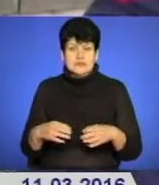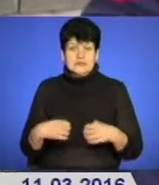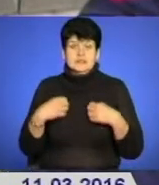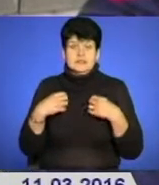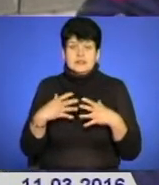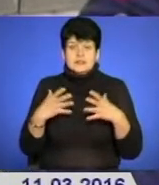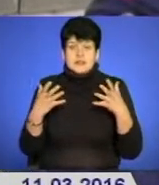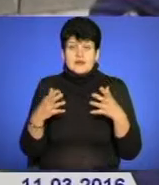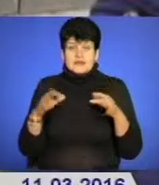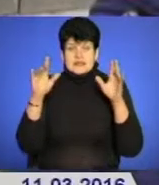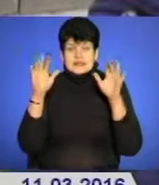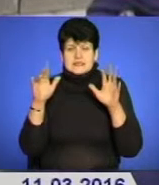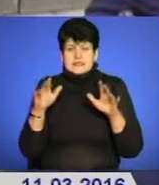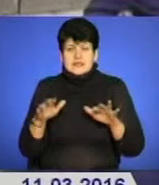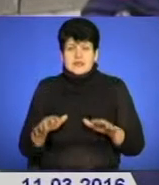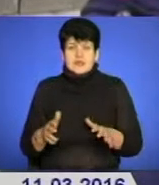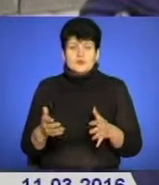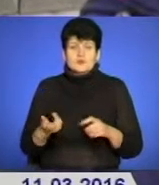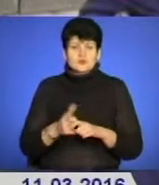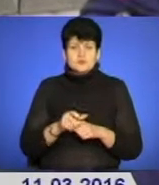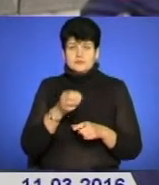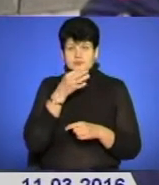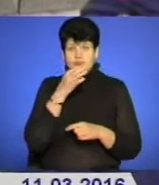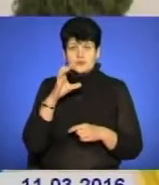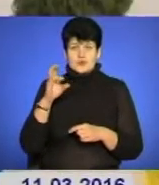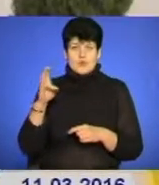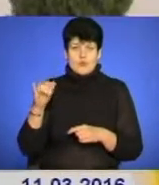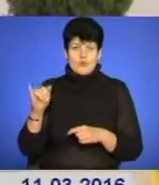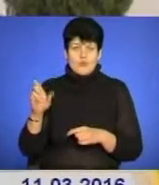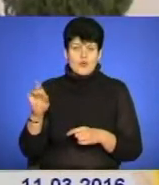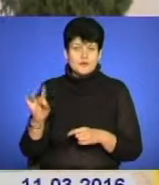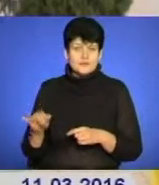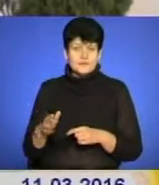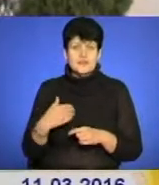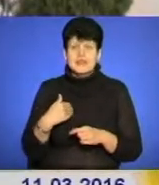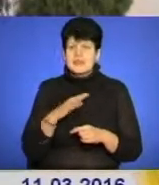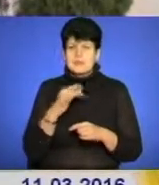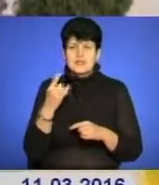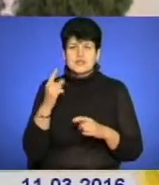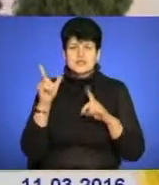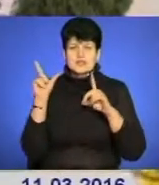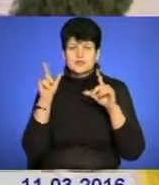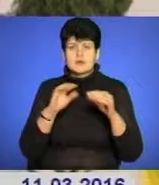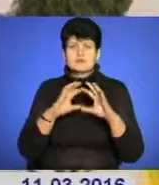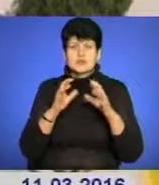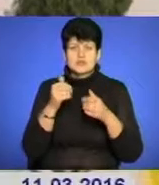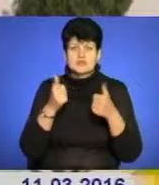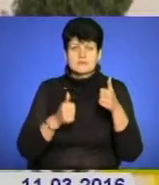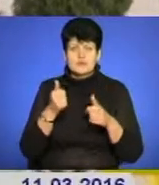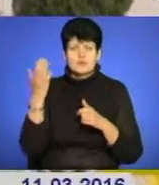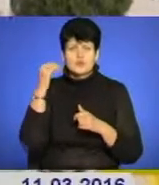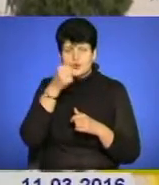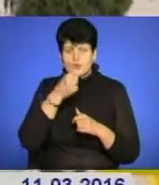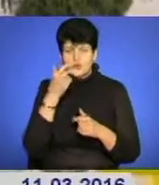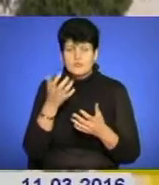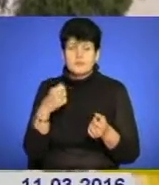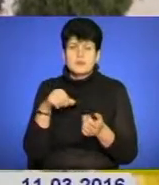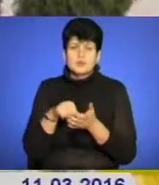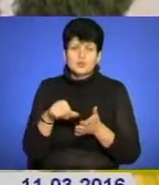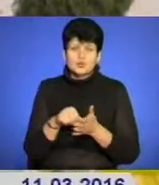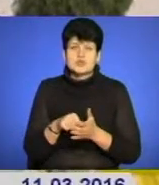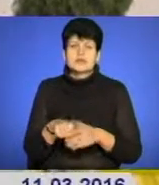дуже було на високому рівні. Сноуборд – це сезонний вид спорту, футбол можна грати цілий рік,